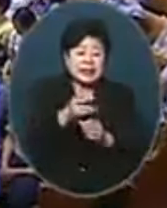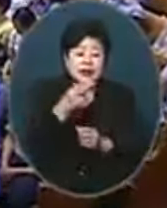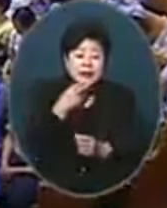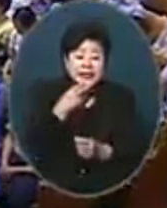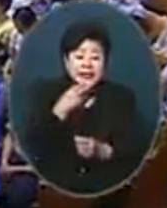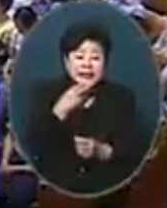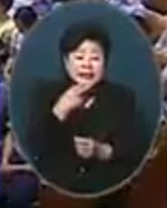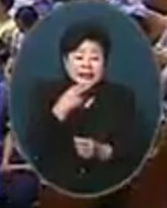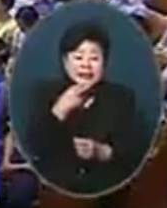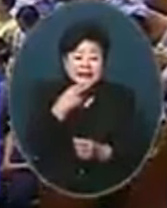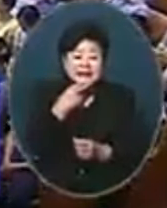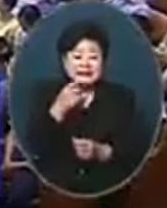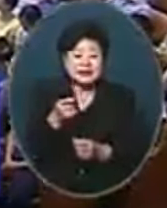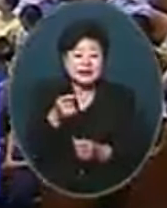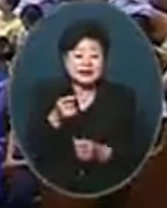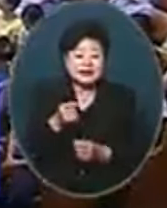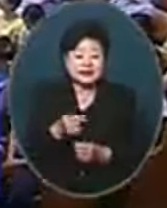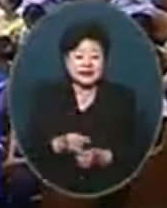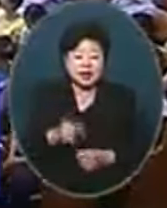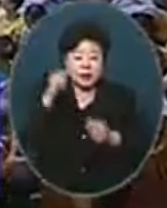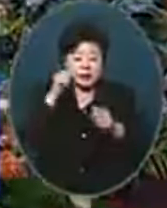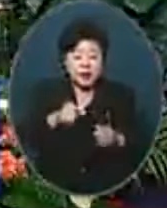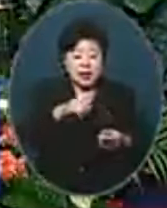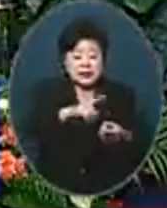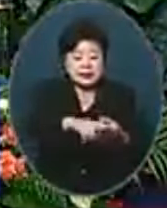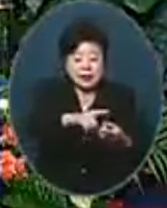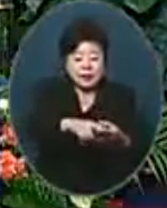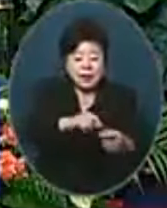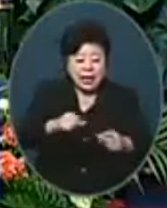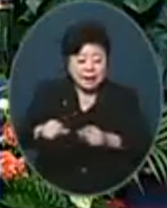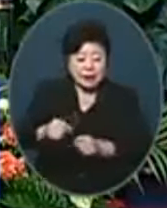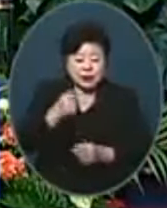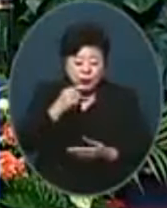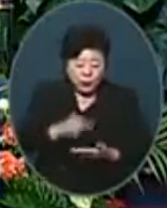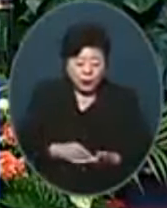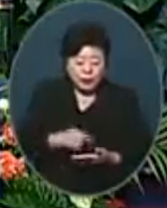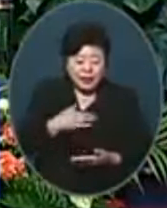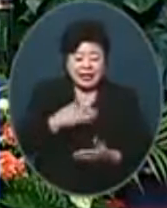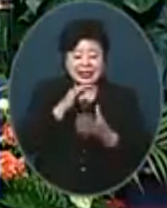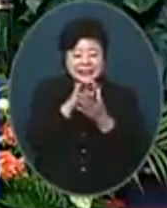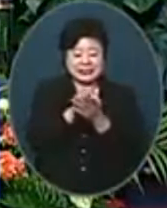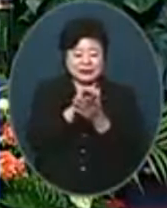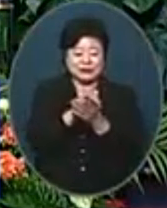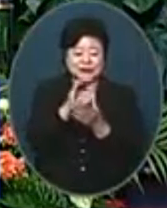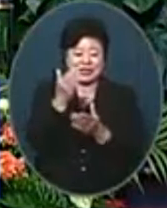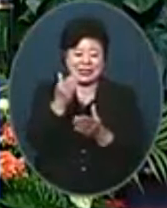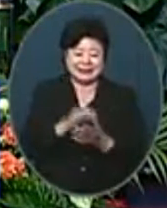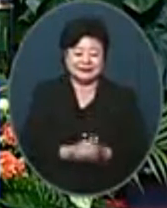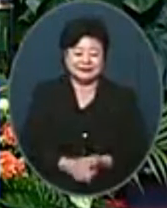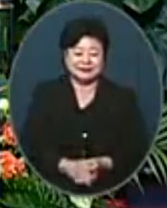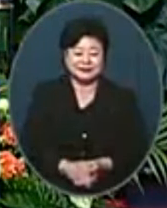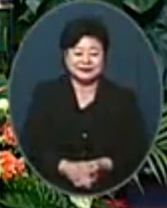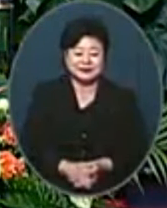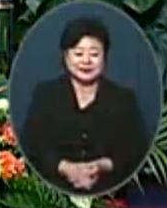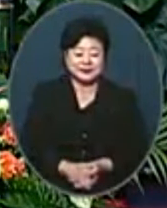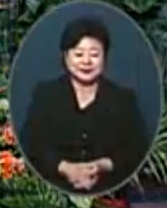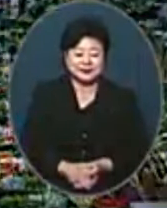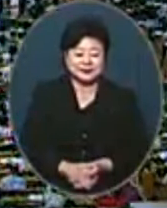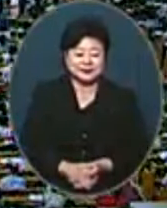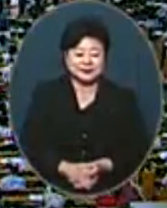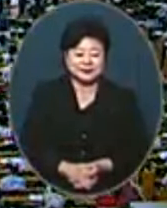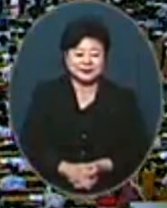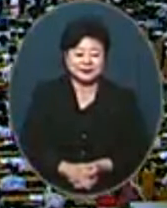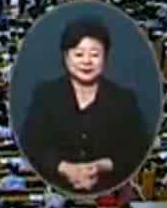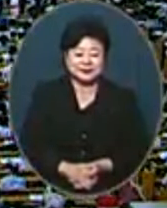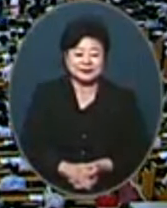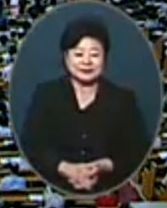사랑이 없나니 너희는 내가 명하는 대로 행하면 곧 나의 친구라고 말했습니다.